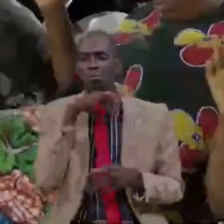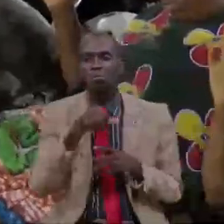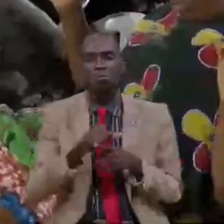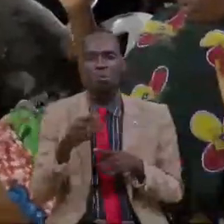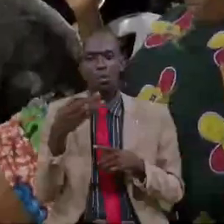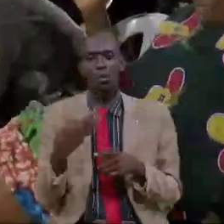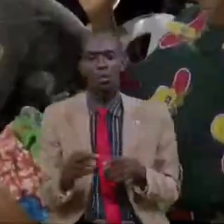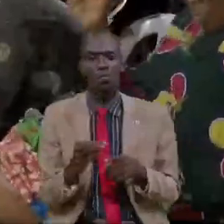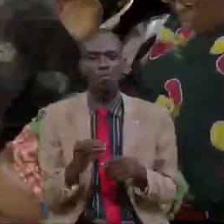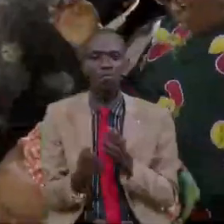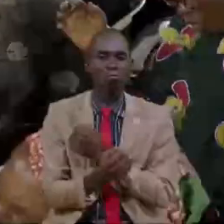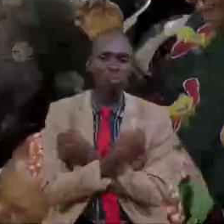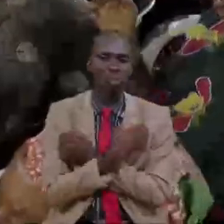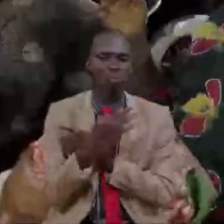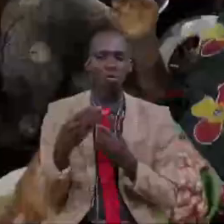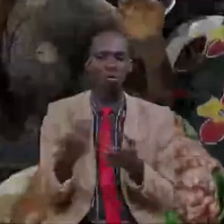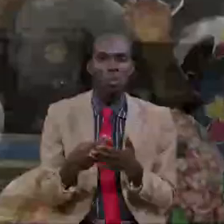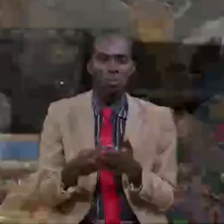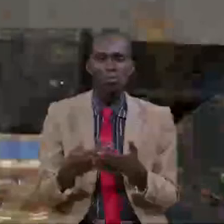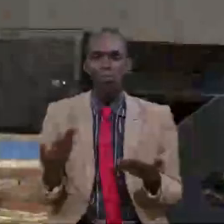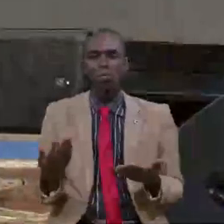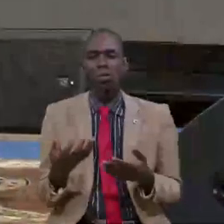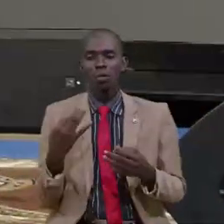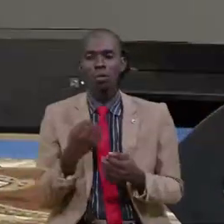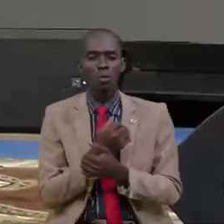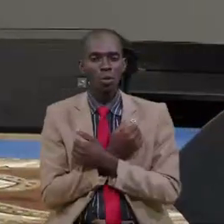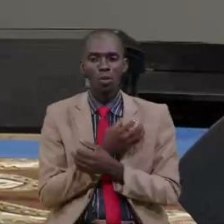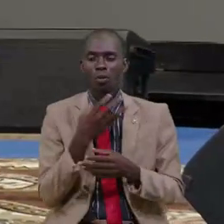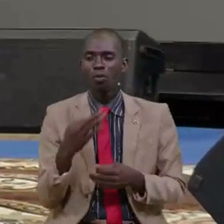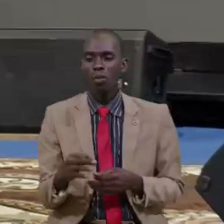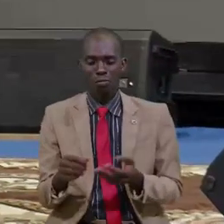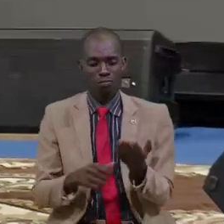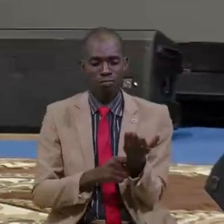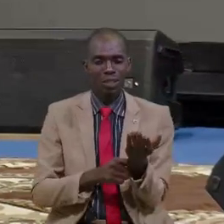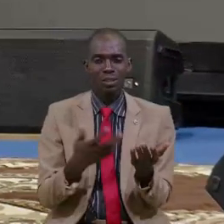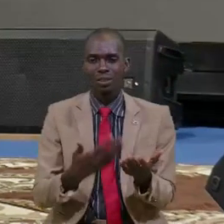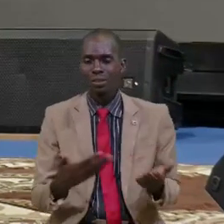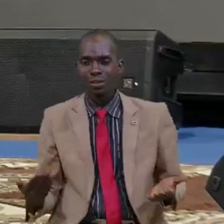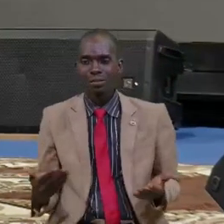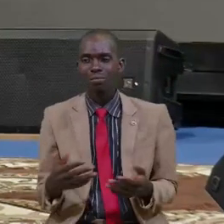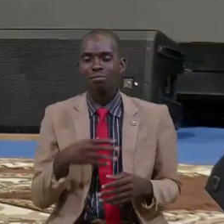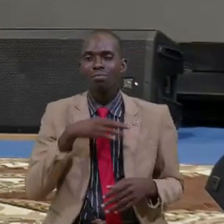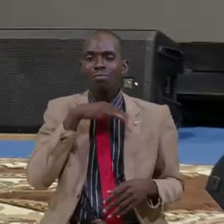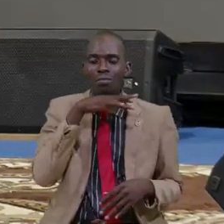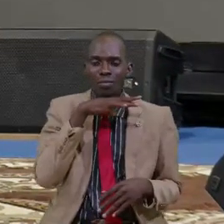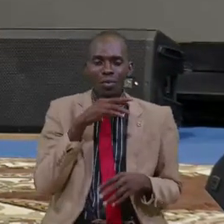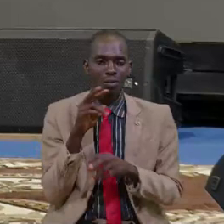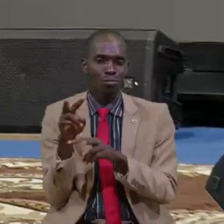Corruption. De l'amour des choses charnelles. Adultère, fornication,